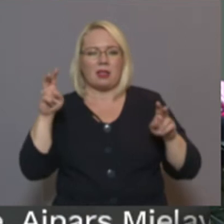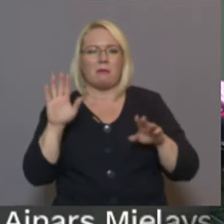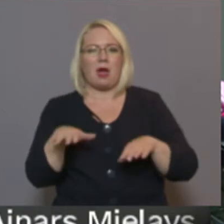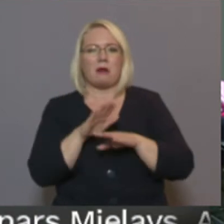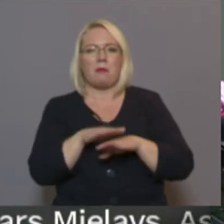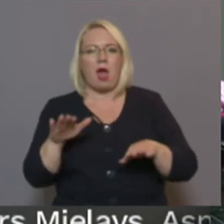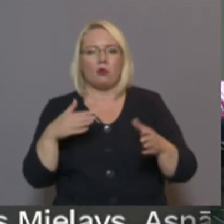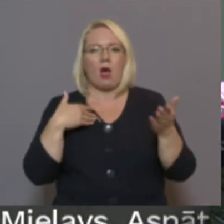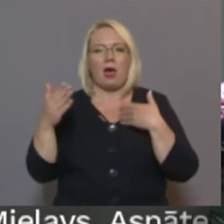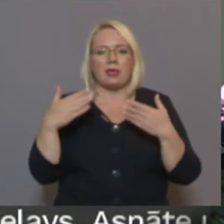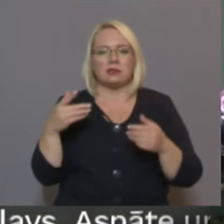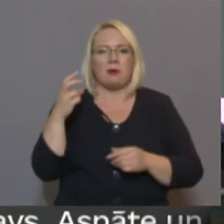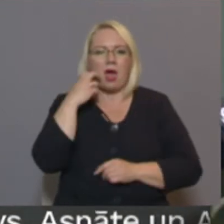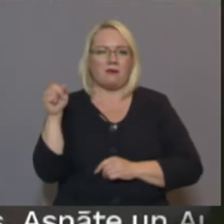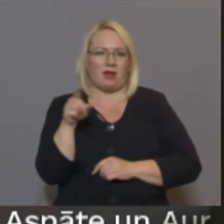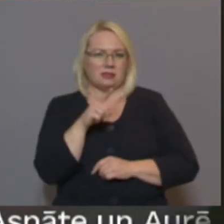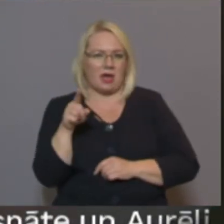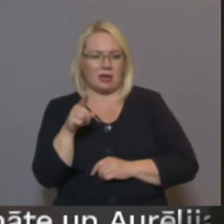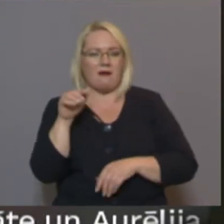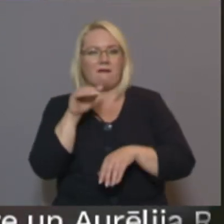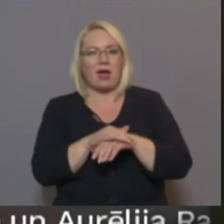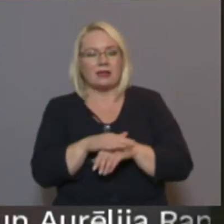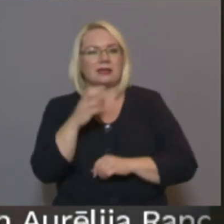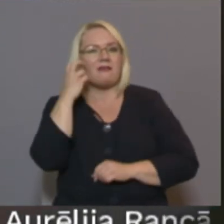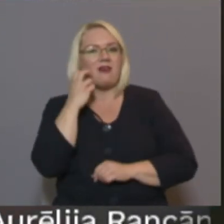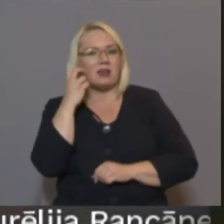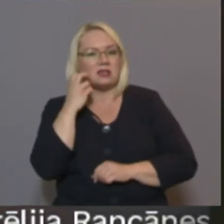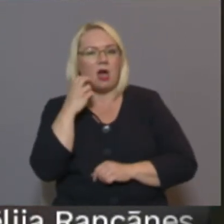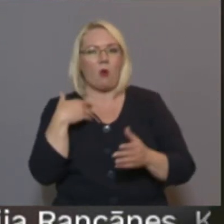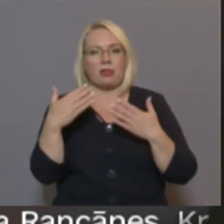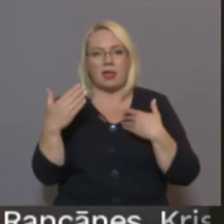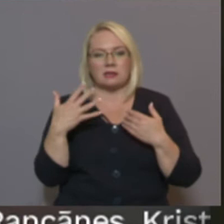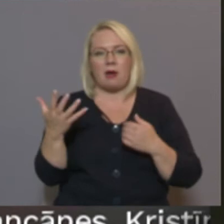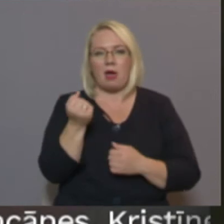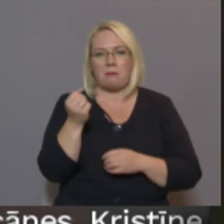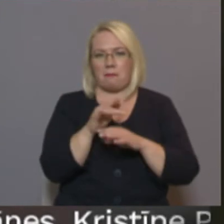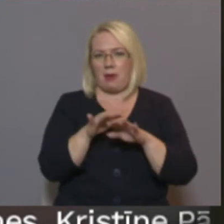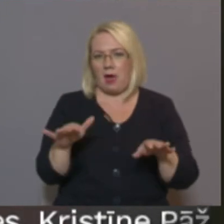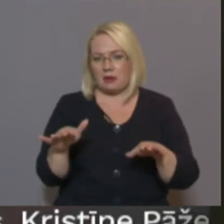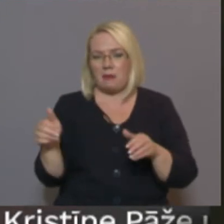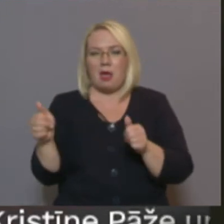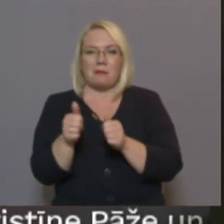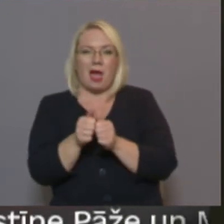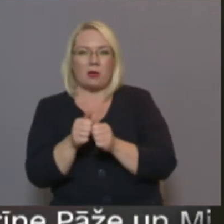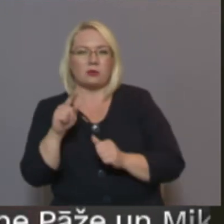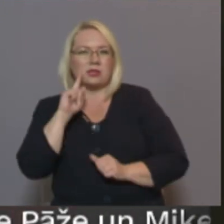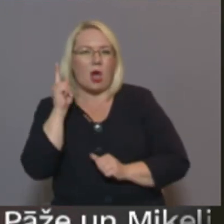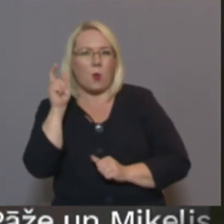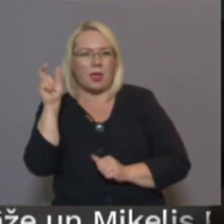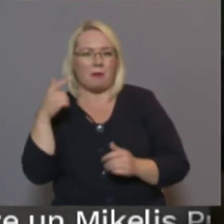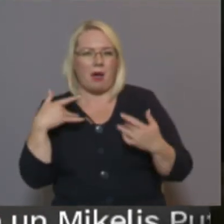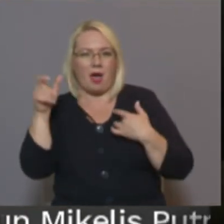attiecībām ar vecākiem, precīzāk par vecāku attiecībām ar saviem bērniem. Līdzās jaunajiem aktieriem iestudējumā